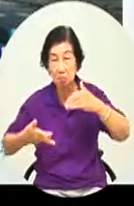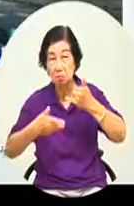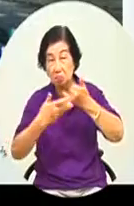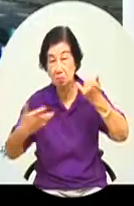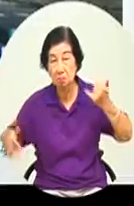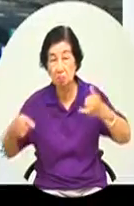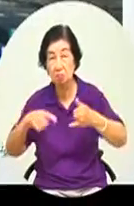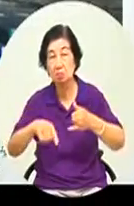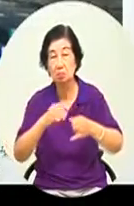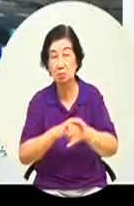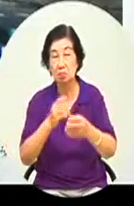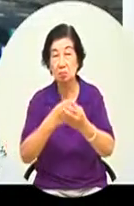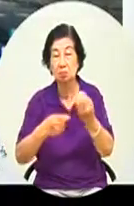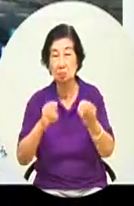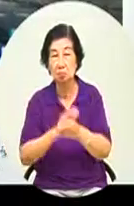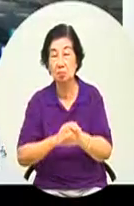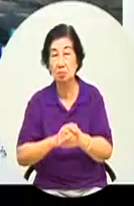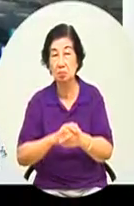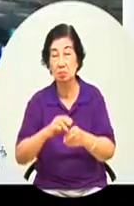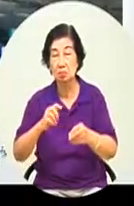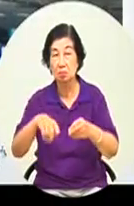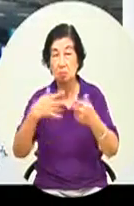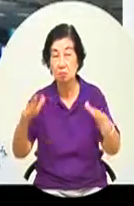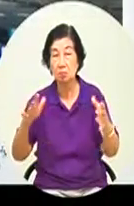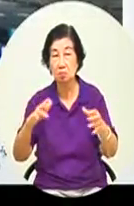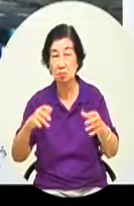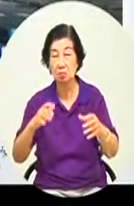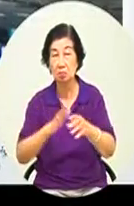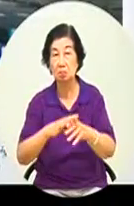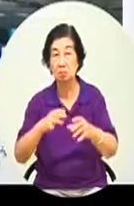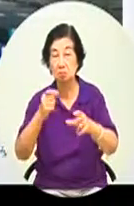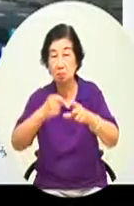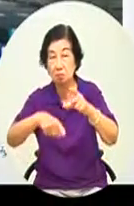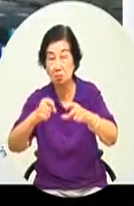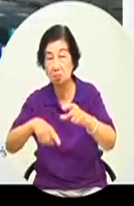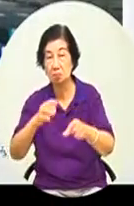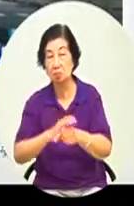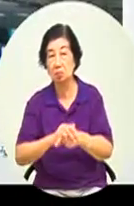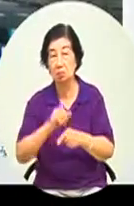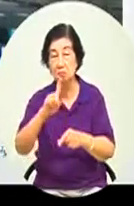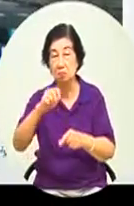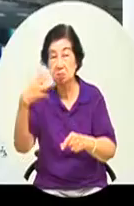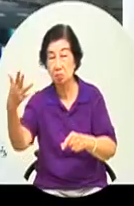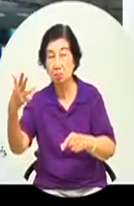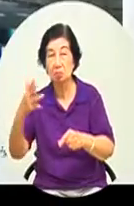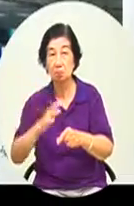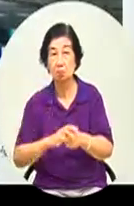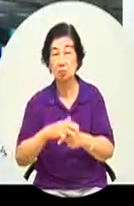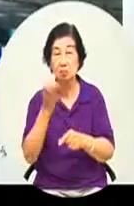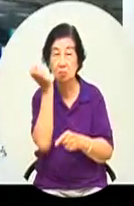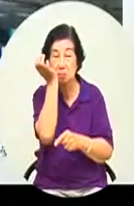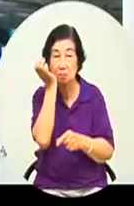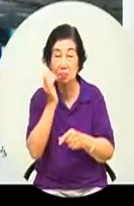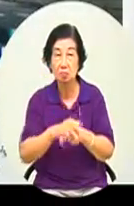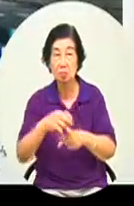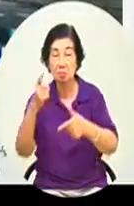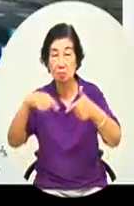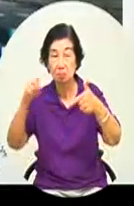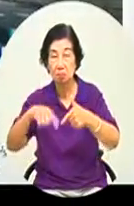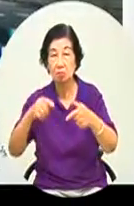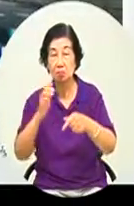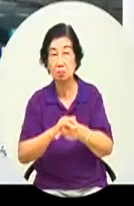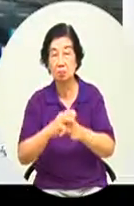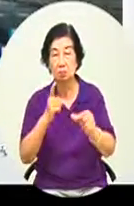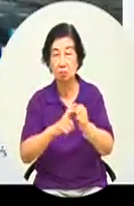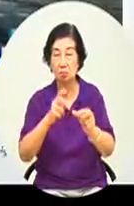有430家。那在林园方面有18家大型的石化企业，包括中油、台塑等